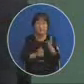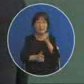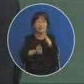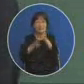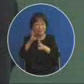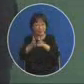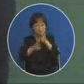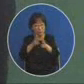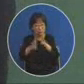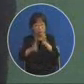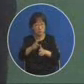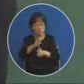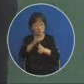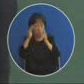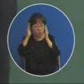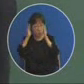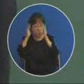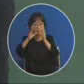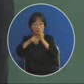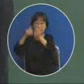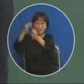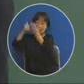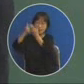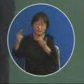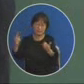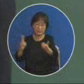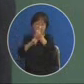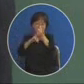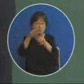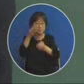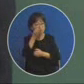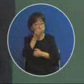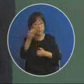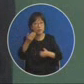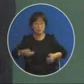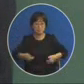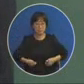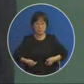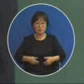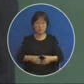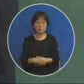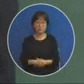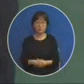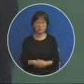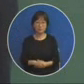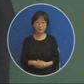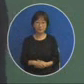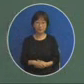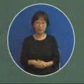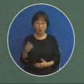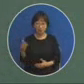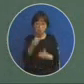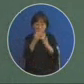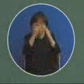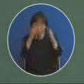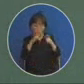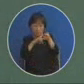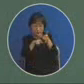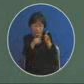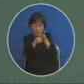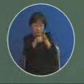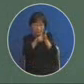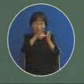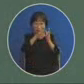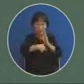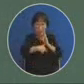accurately onto the covenant and restore all things inside of your occupation, your studies, your business, and your work. 이 언약을 붙잡았더니 하나님이 출애굽의 역사를 일으킨 겁니다. They held onto